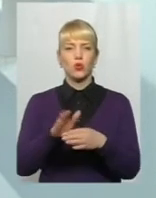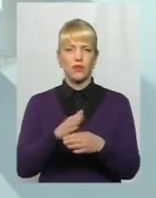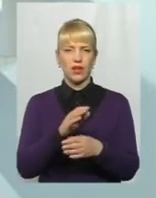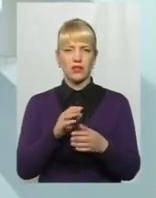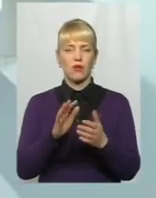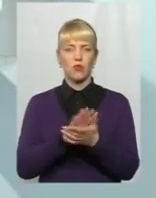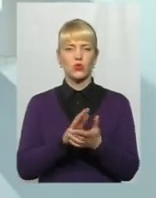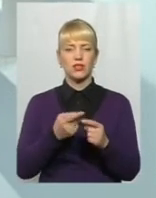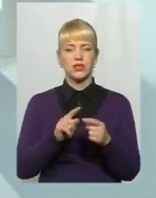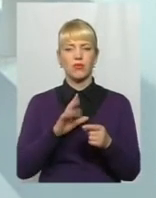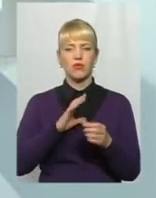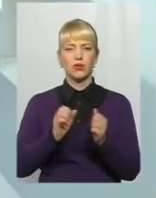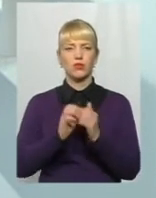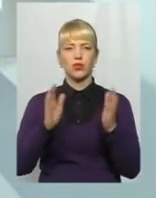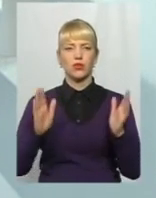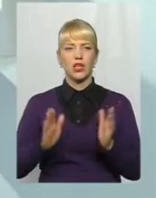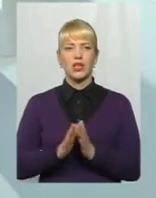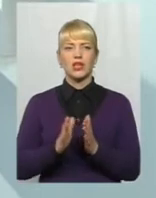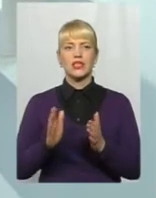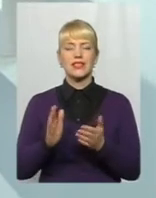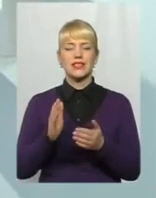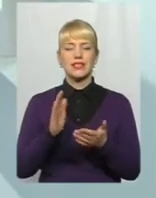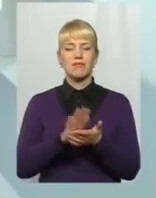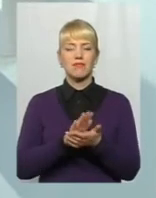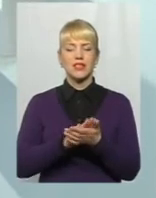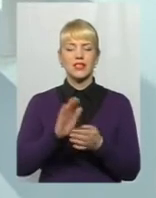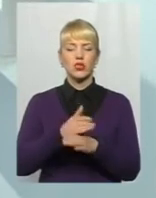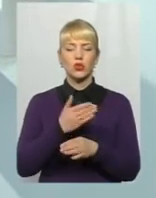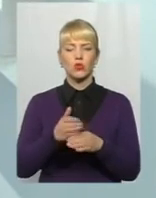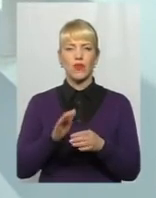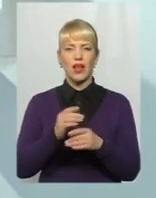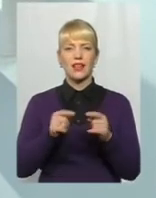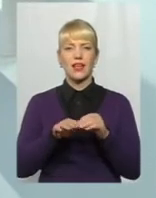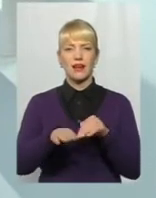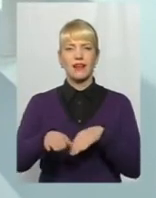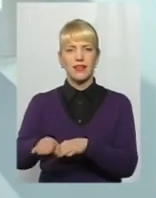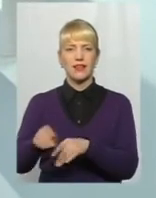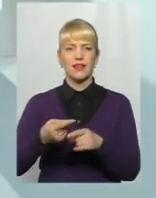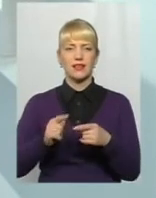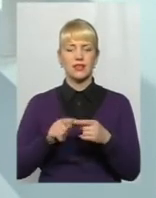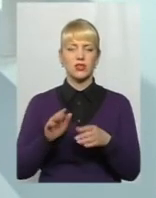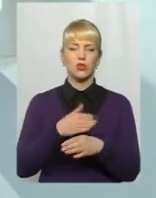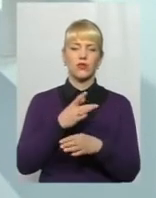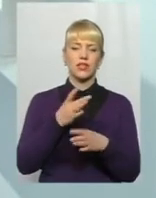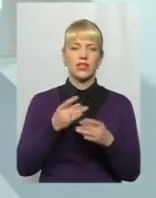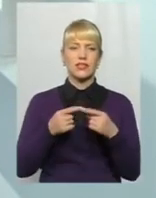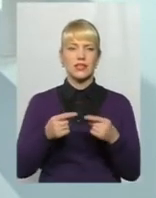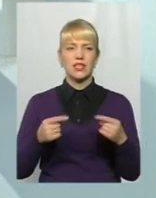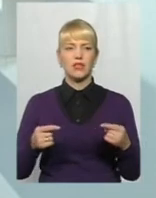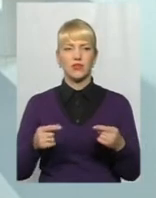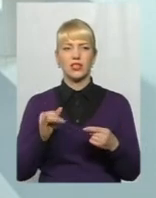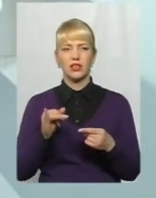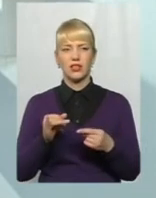це має бути комплекс сміттєсортувальна лінія, відсортування вторсировини і анаеробне